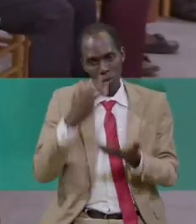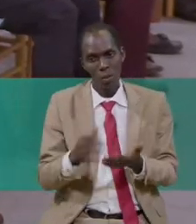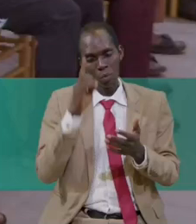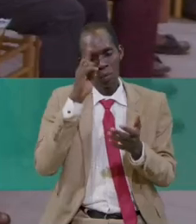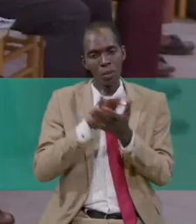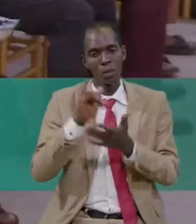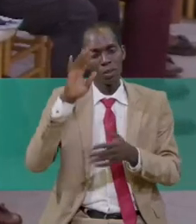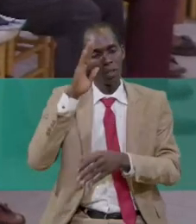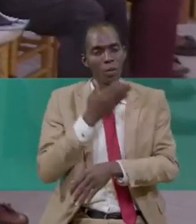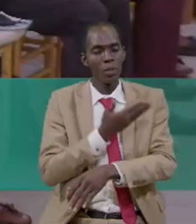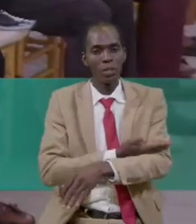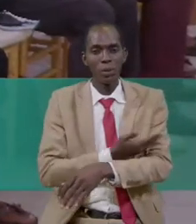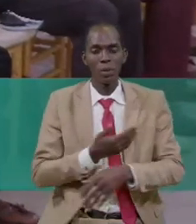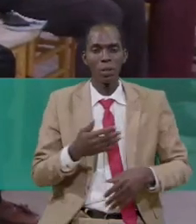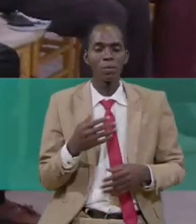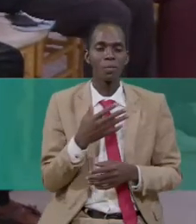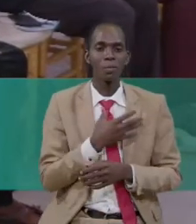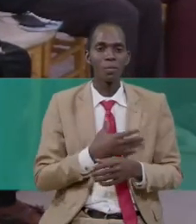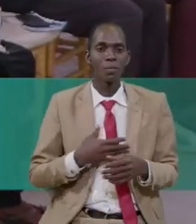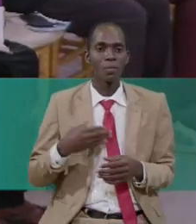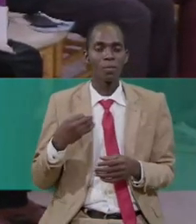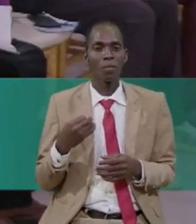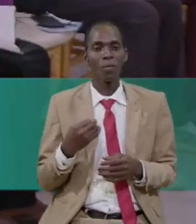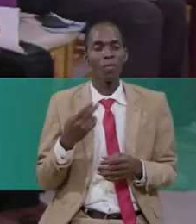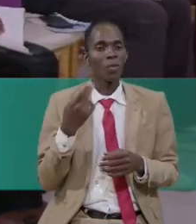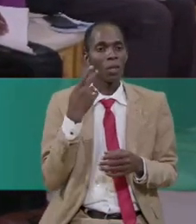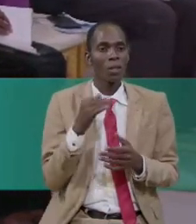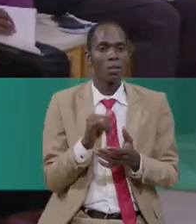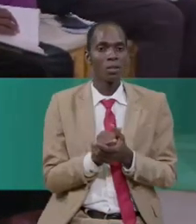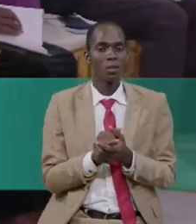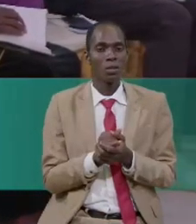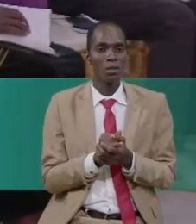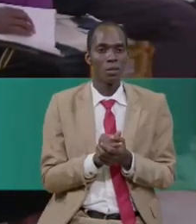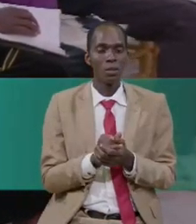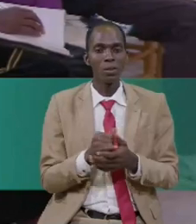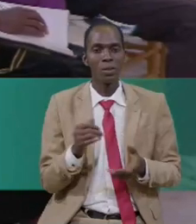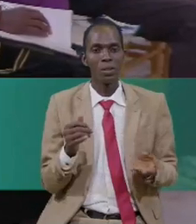fils croyants obéissants, c'est pour tout le monde. Pourquoi alors tout le monde n'est pas sauvé?